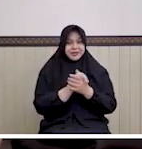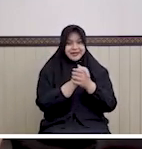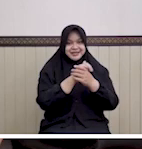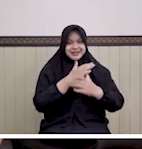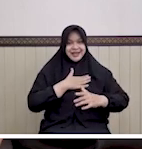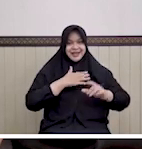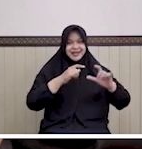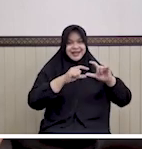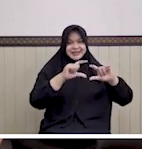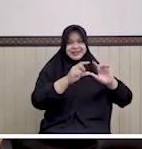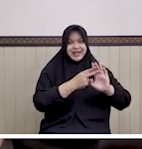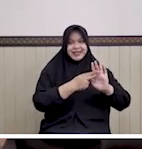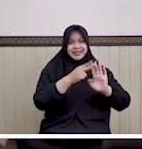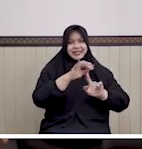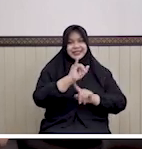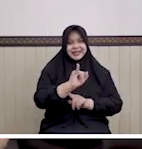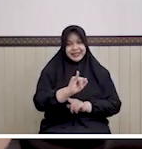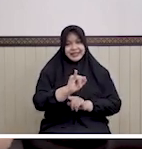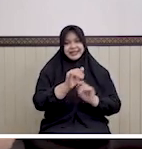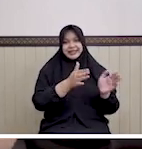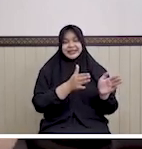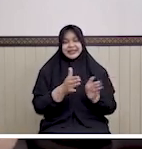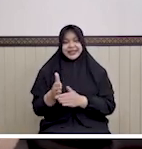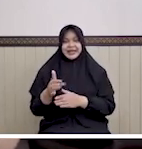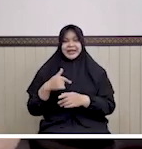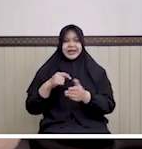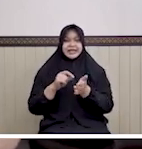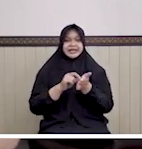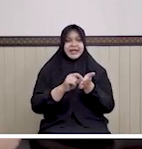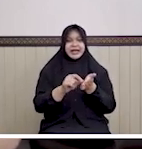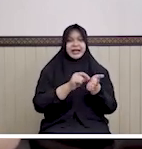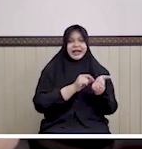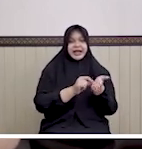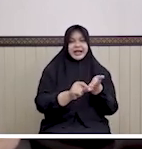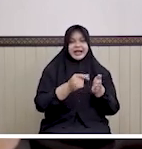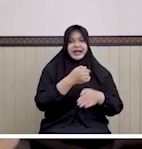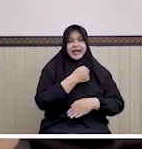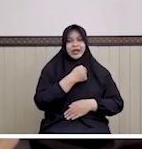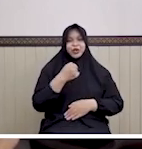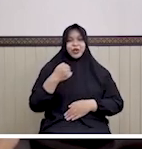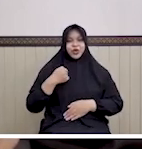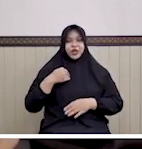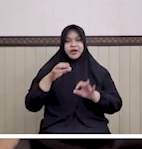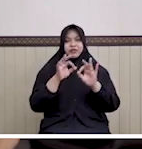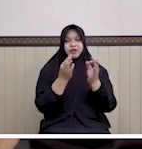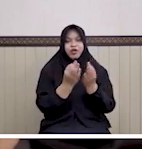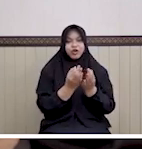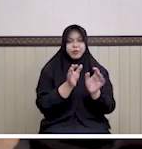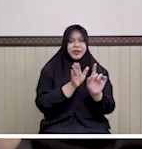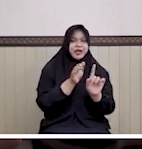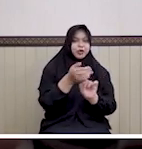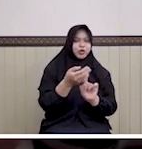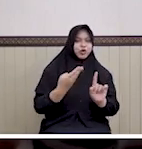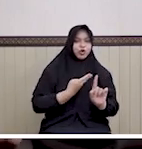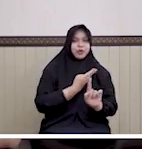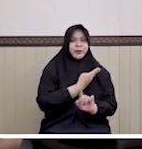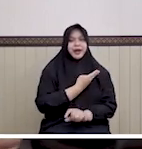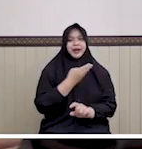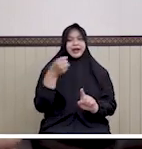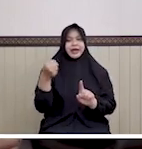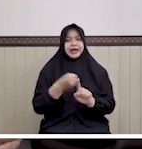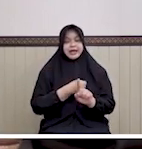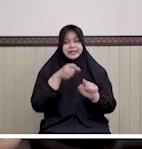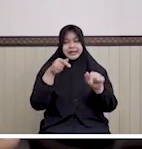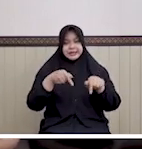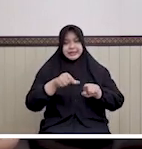saya Santi sudah dikenal tadi ya saya saat sebagai sekretariat di anggota forum perlindungan korban kekerasan jadi di